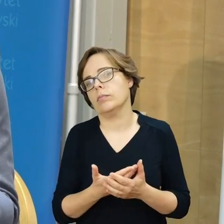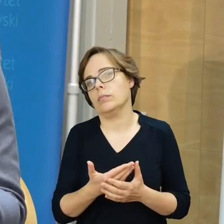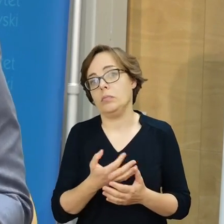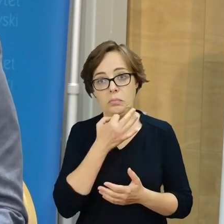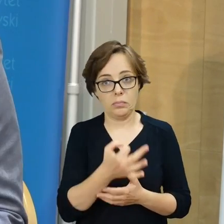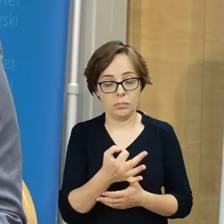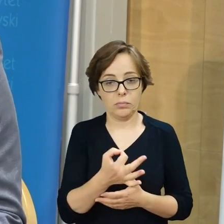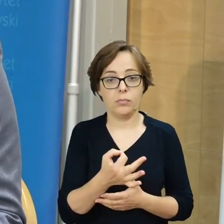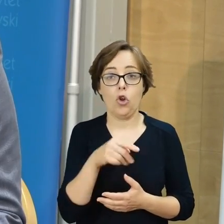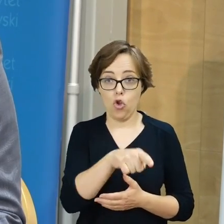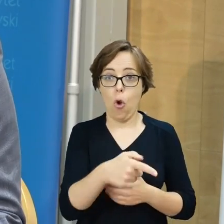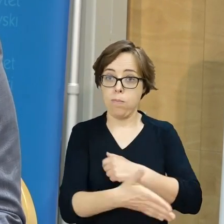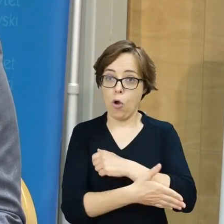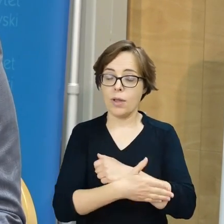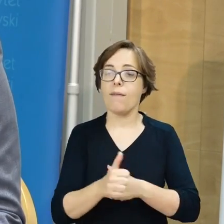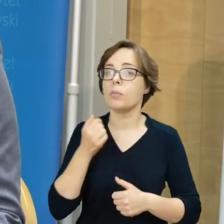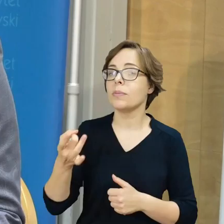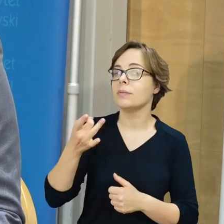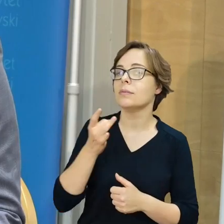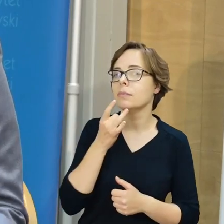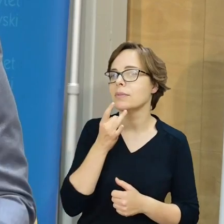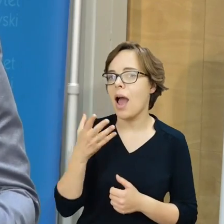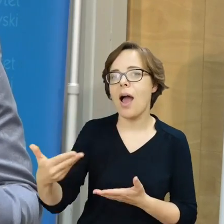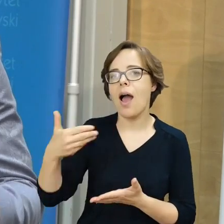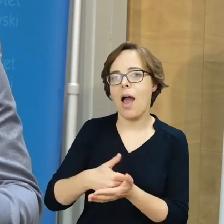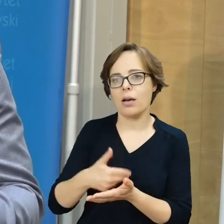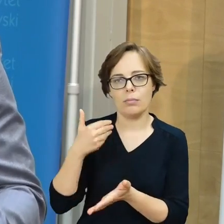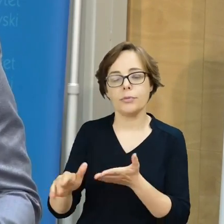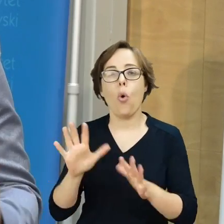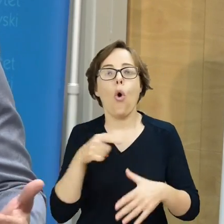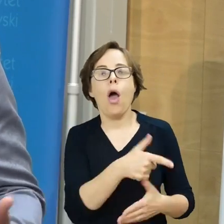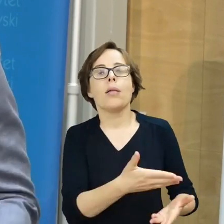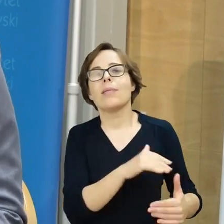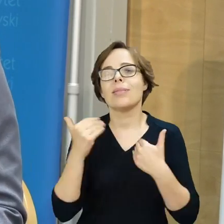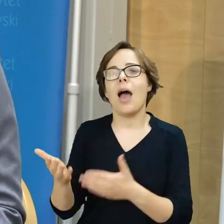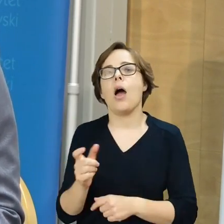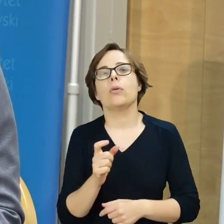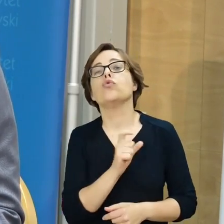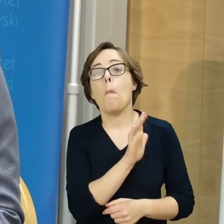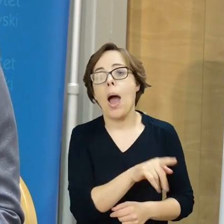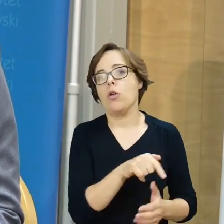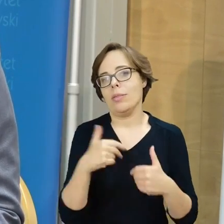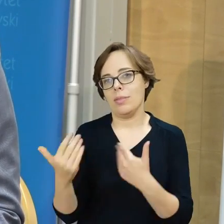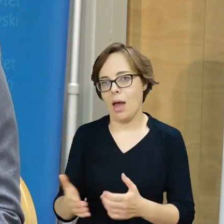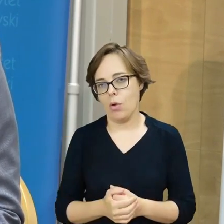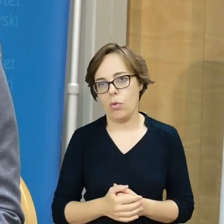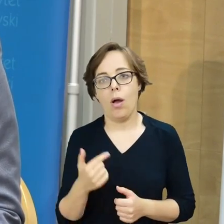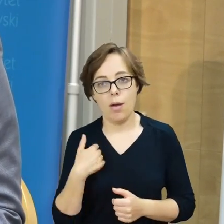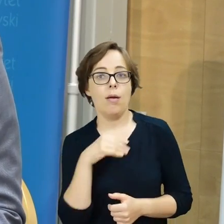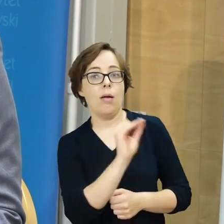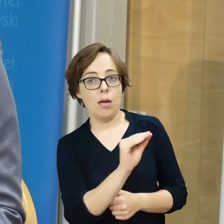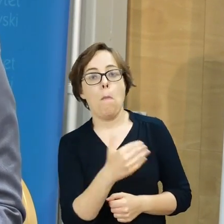no... Nie można, no dał co miał, tak? No zakładamy, że dał to co miał, no wezwanie było, tutaj organy